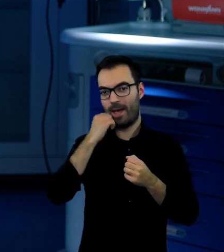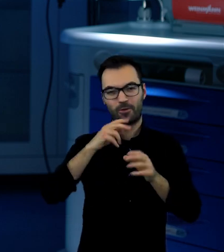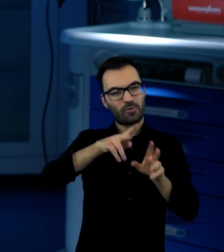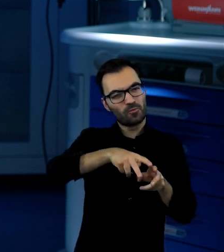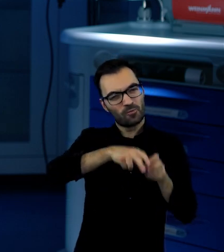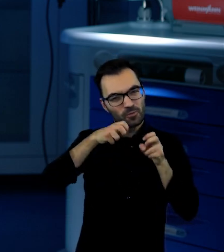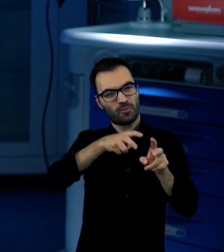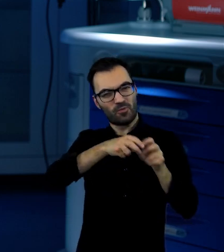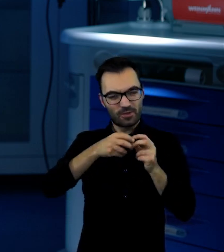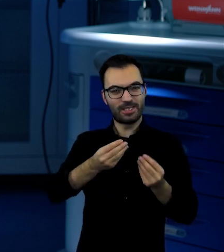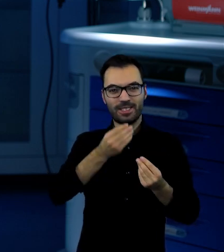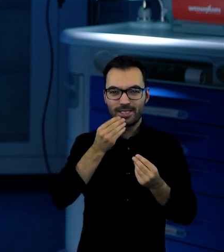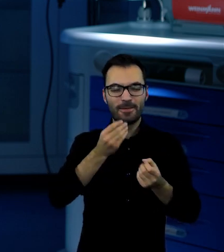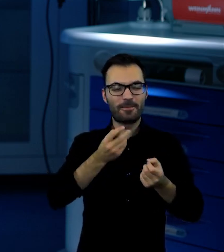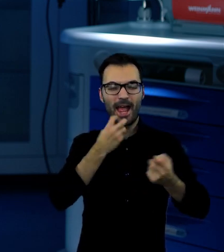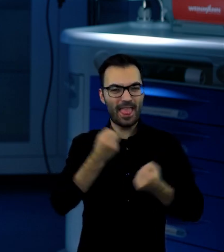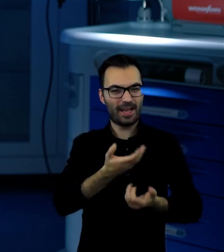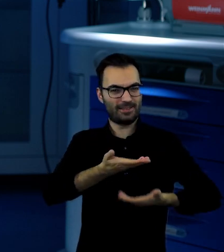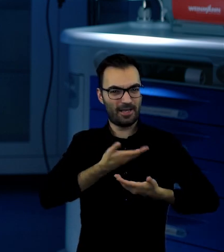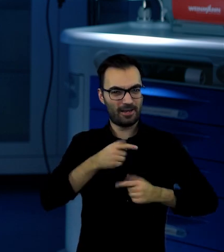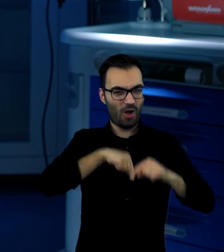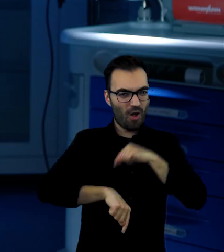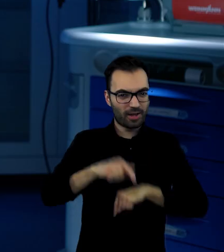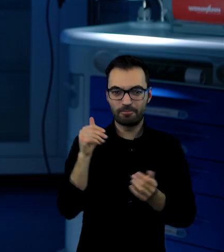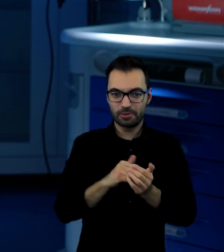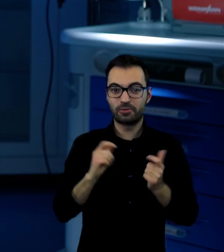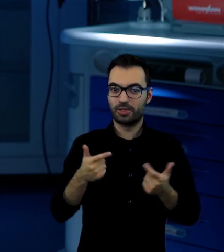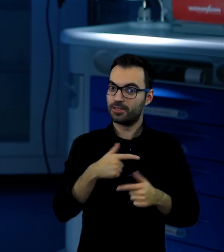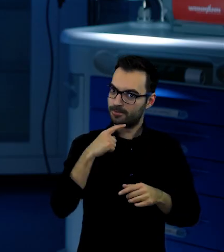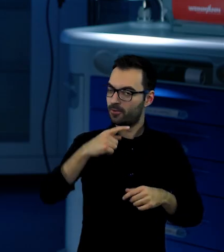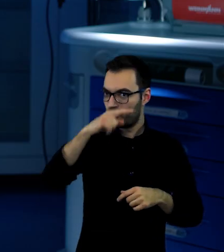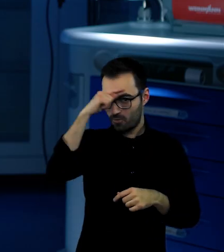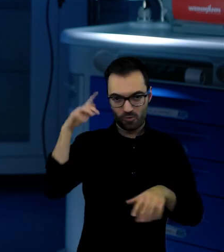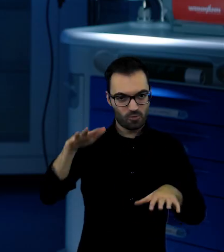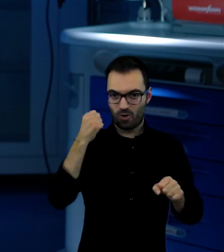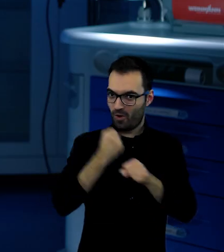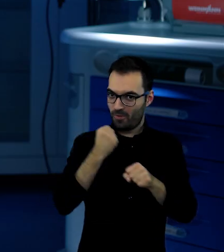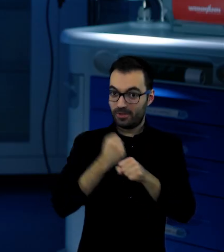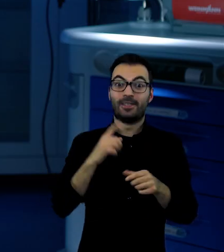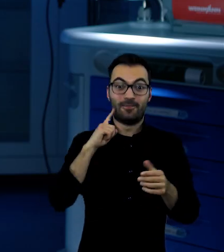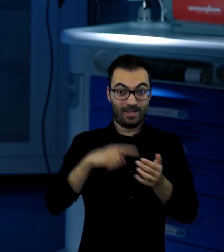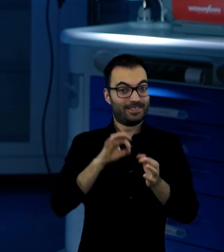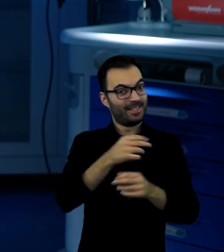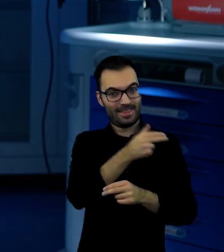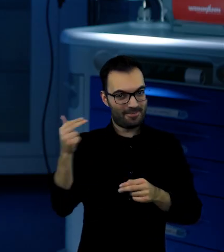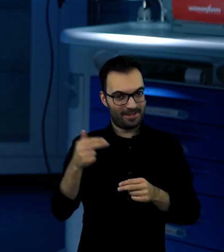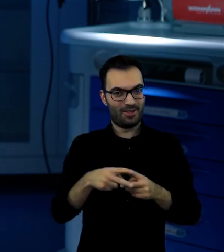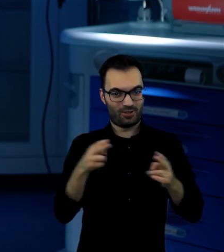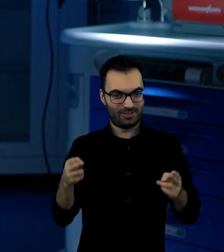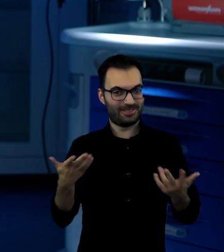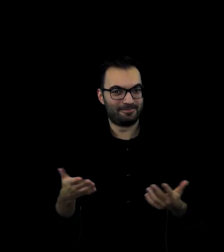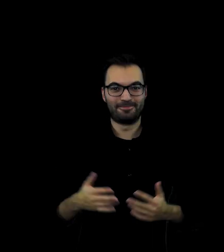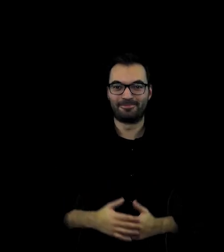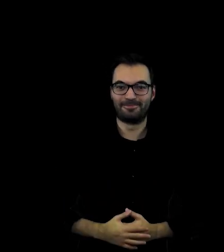czy jabłka wydobyć to, co potrzebne, to, co organizmowi jest potrzebne, musimy się nieźle napracować. I właśnie o tym będzie dzisiejszy